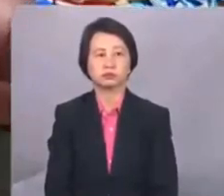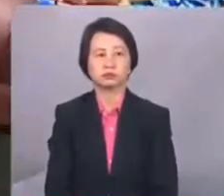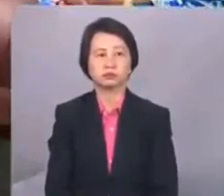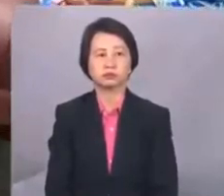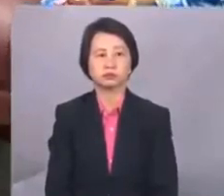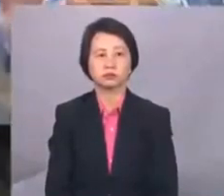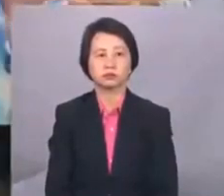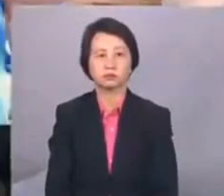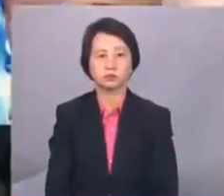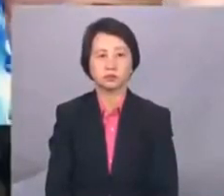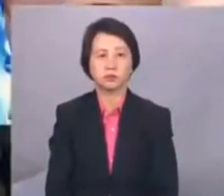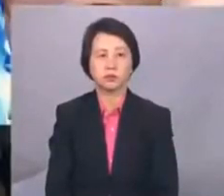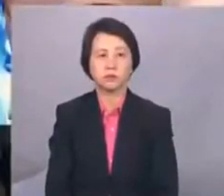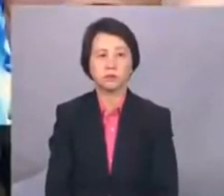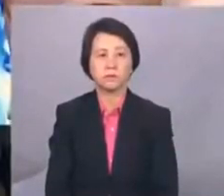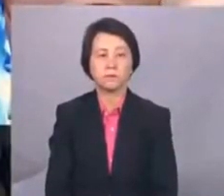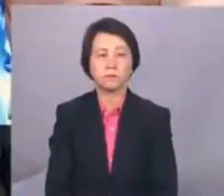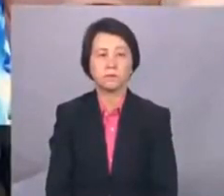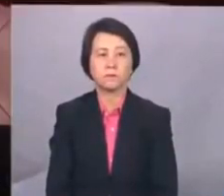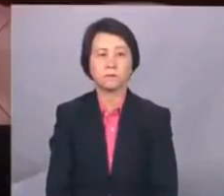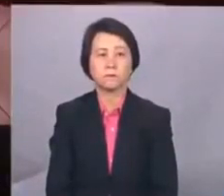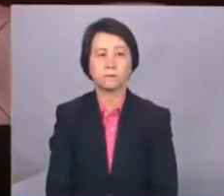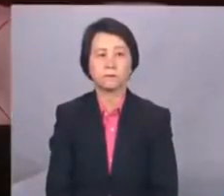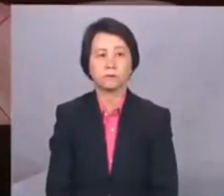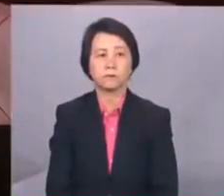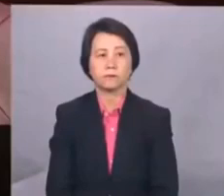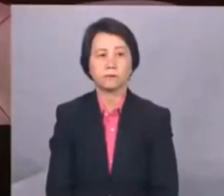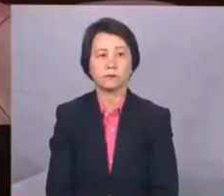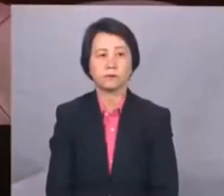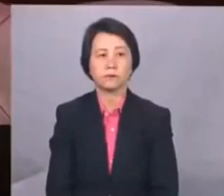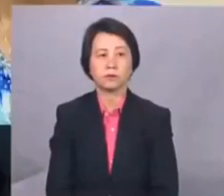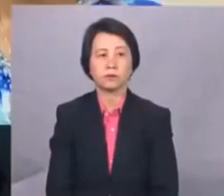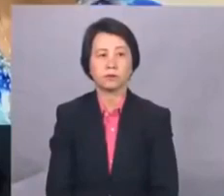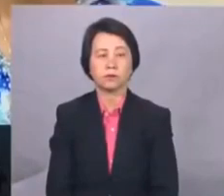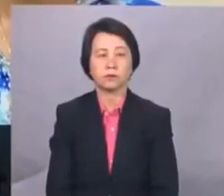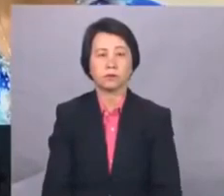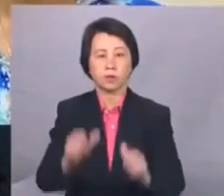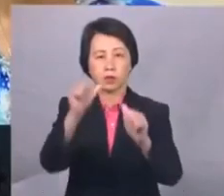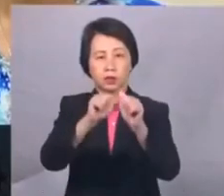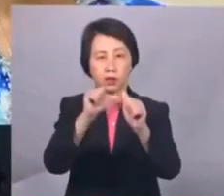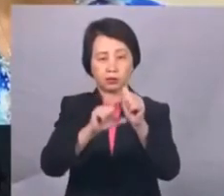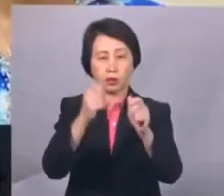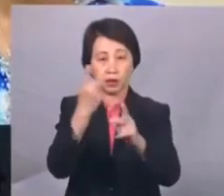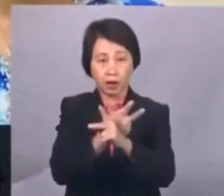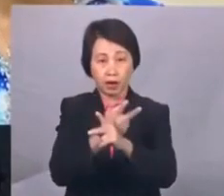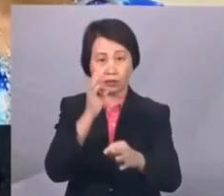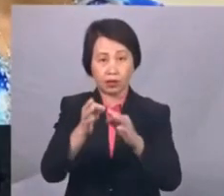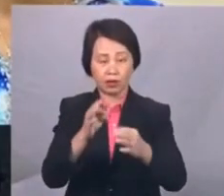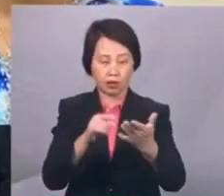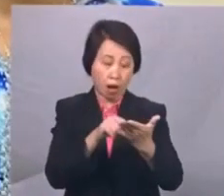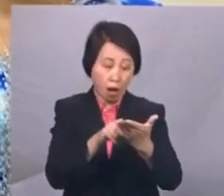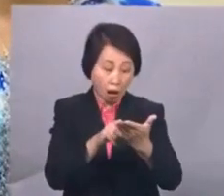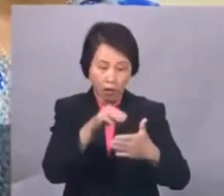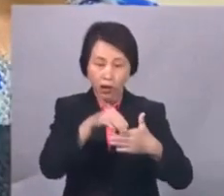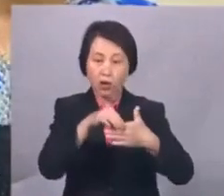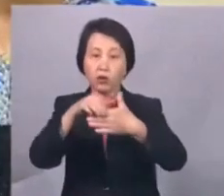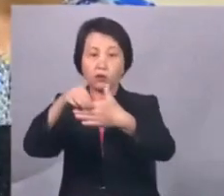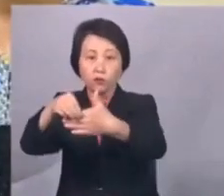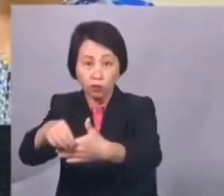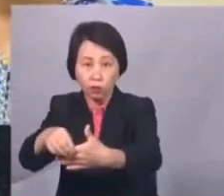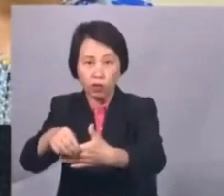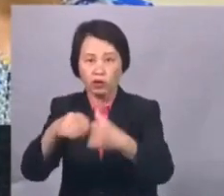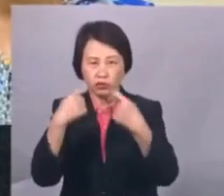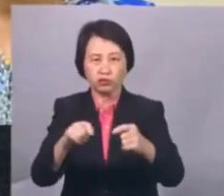hai hai hai hai hai hai Hai tidak kali kalau nak forward bener-bener palsu tuh